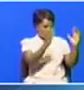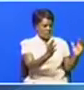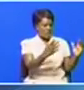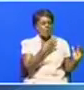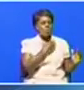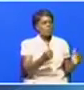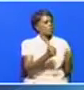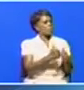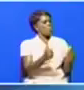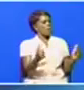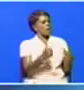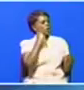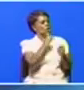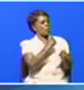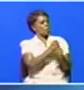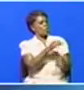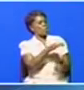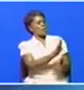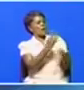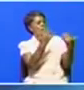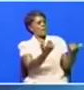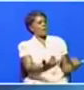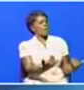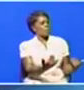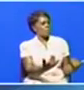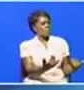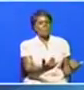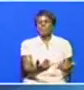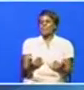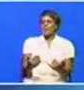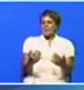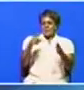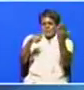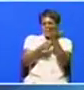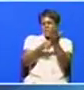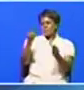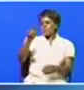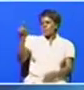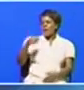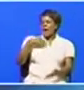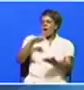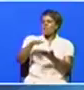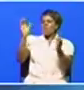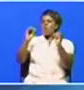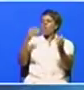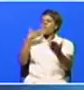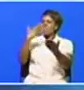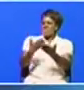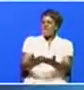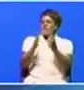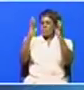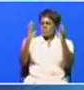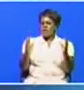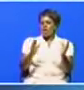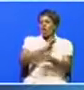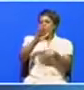kila laheri katika kazi ambayo unaifanya kwa hivi sasa nchini Kenya. Asante. Na mtazamaji, jina langu ni Zubeida Kome, sina la ziada. Nasema shukrani za dhati kwa wote